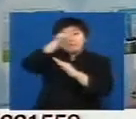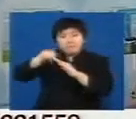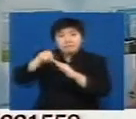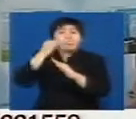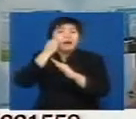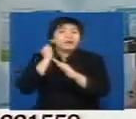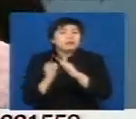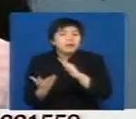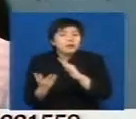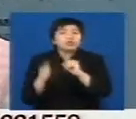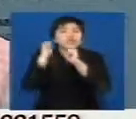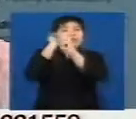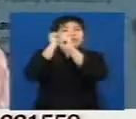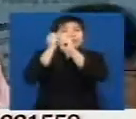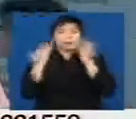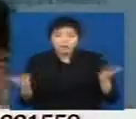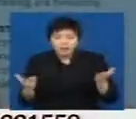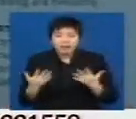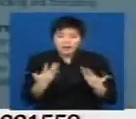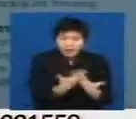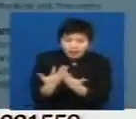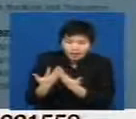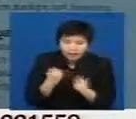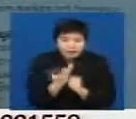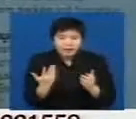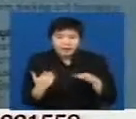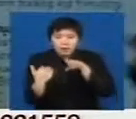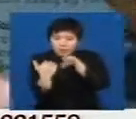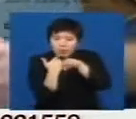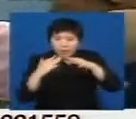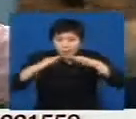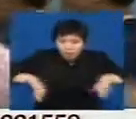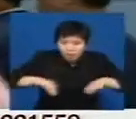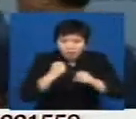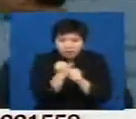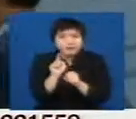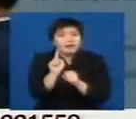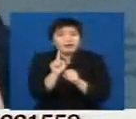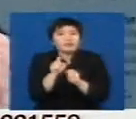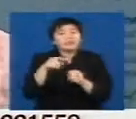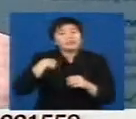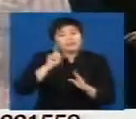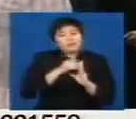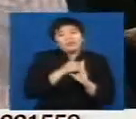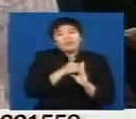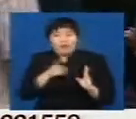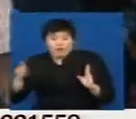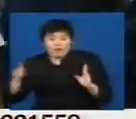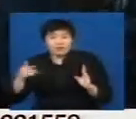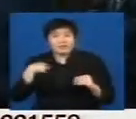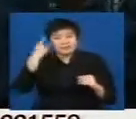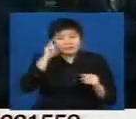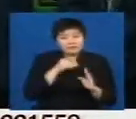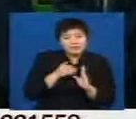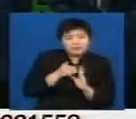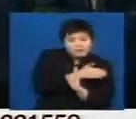นาสาโตเขาเป็นยังไง ถนนหนทางพังไปทำไงอะไรอ ันนี้คือ response plan ที่เป็นแผนเผชิญ